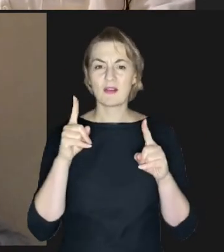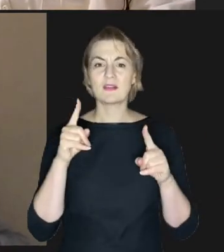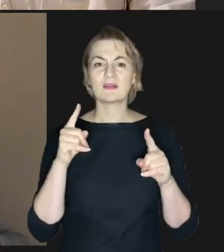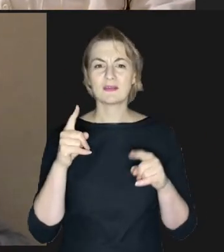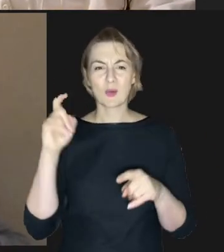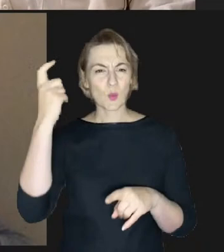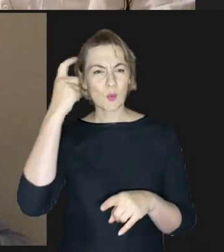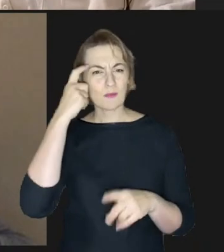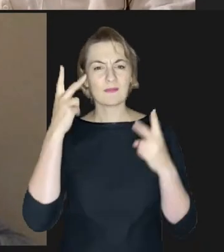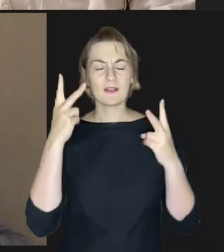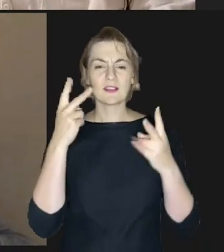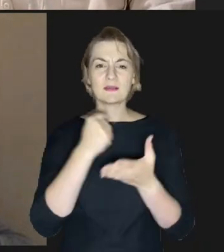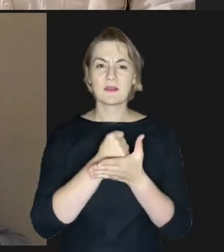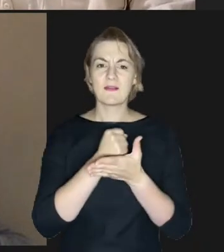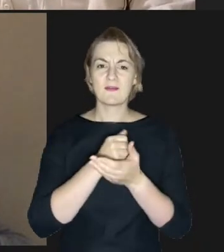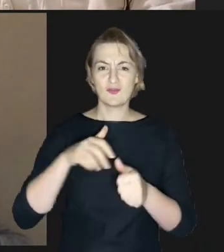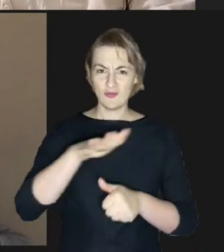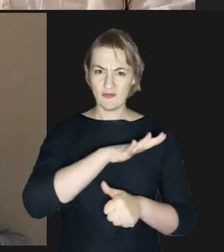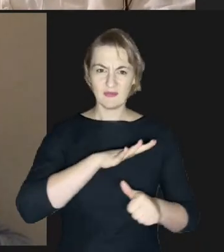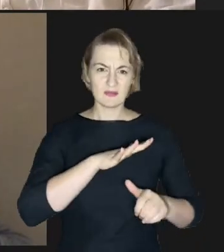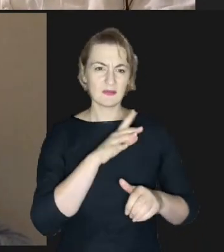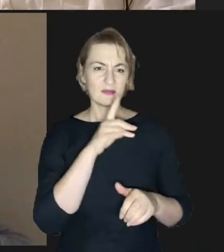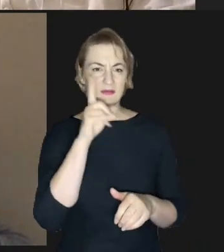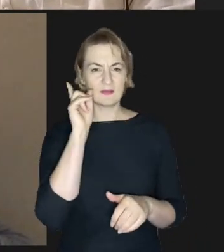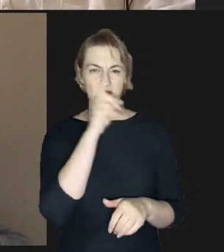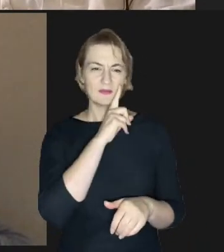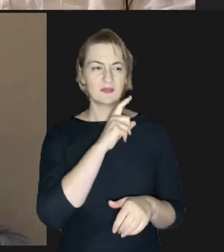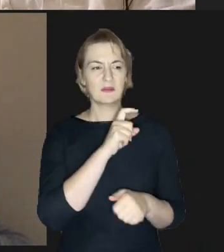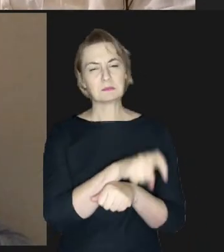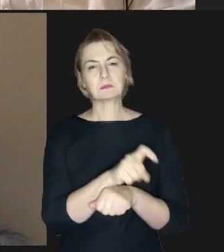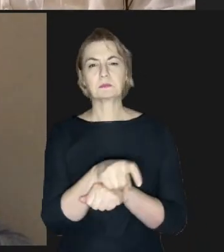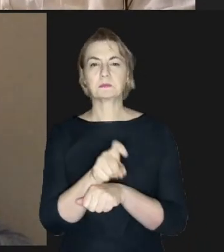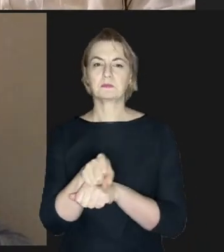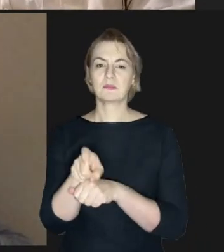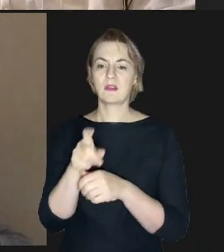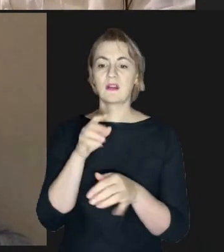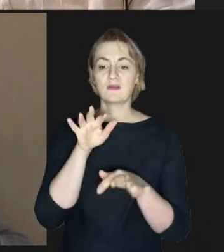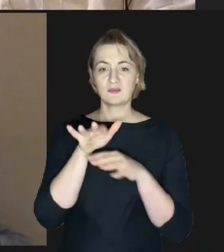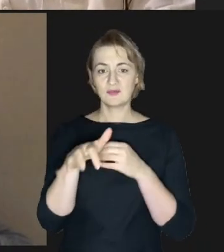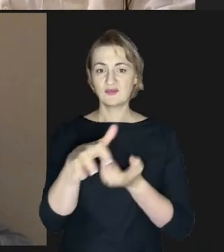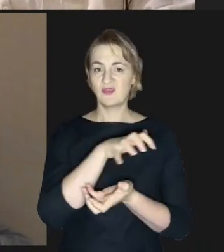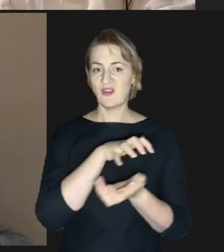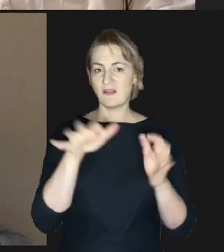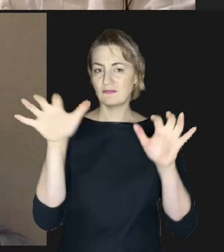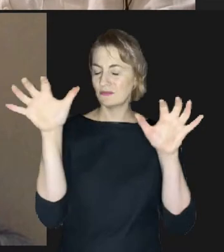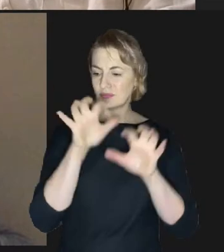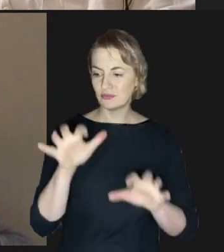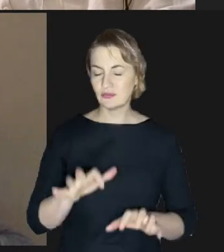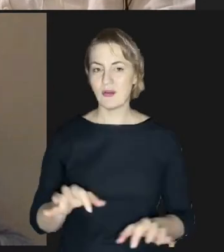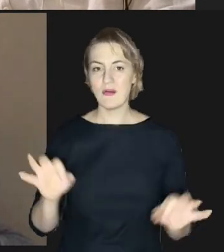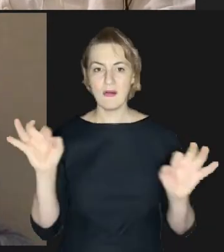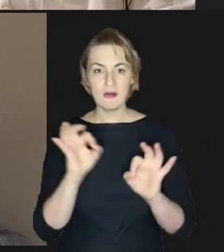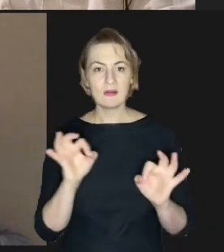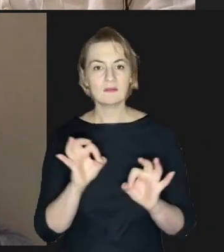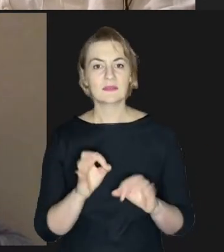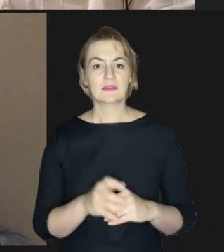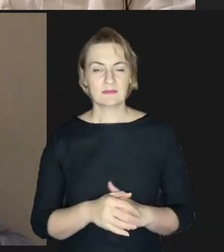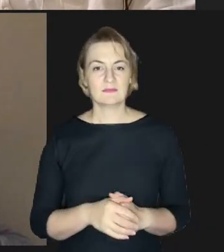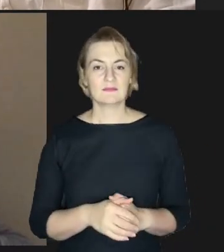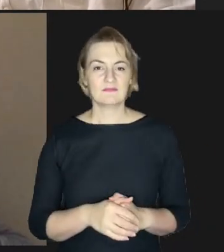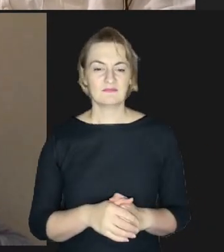środowiskowe w połączeniu z ignorancją, bezczynnością, doprowadzają po prostu świat do stanu ruiny. Dają tą diagnozę